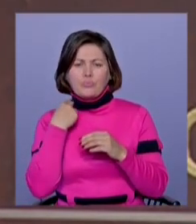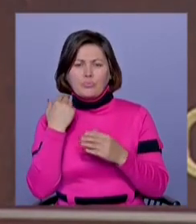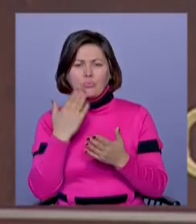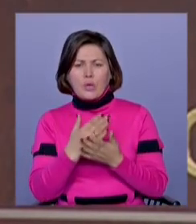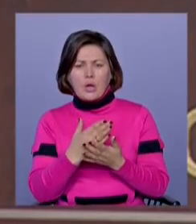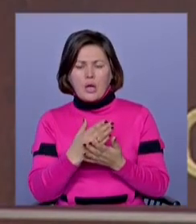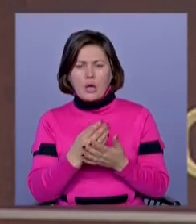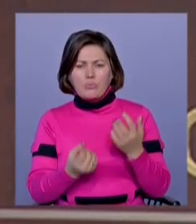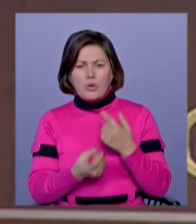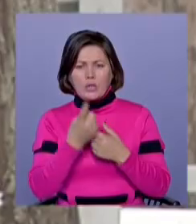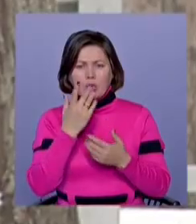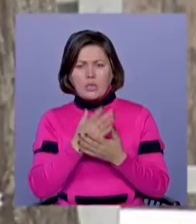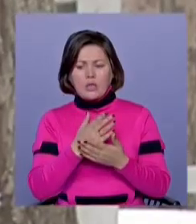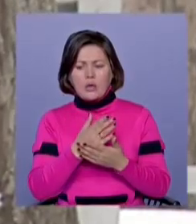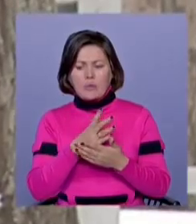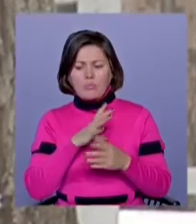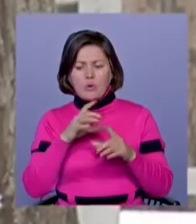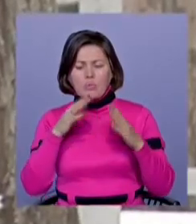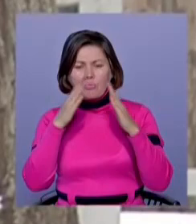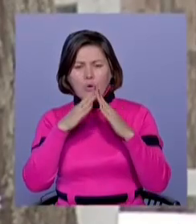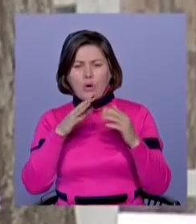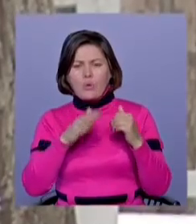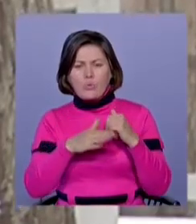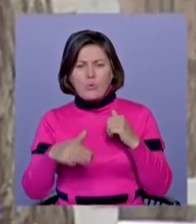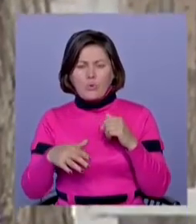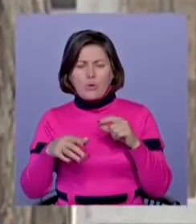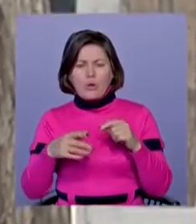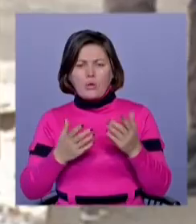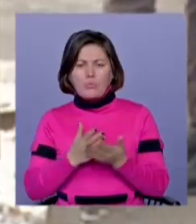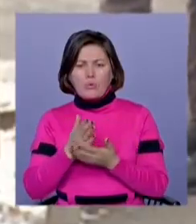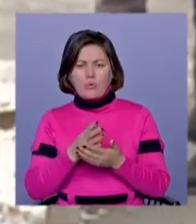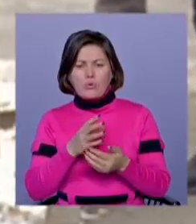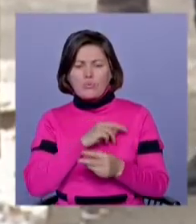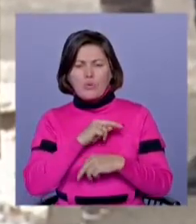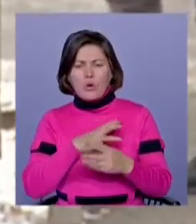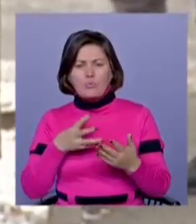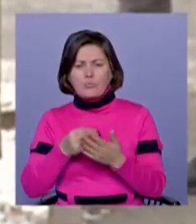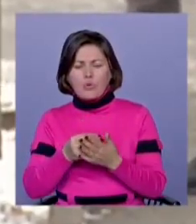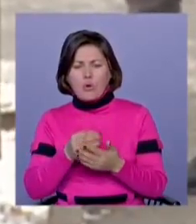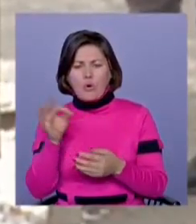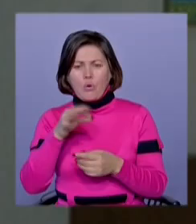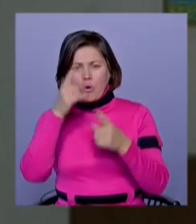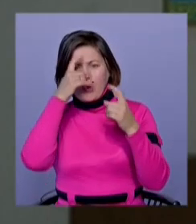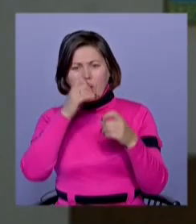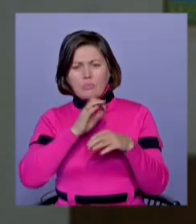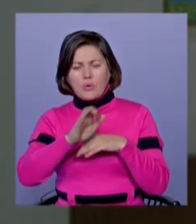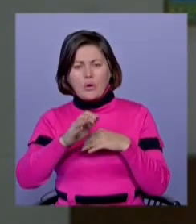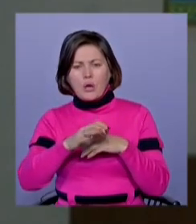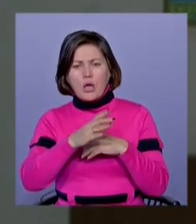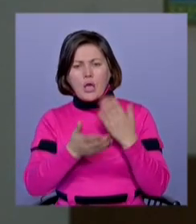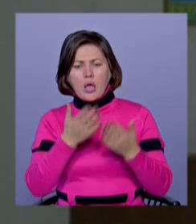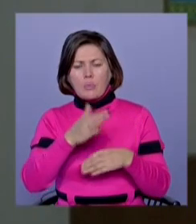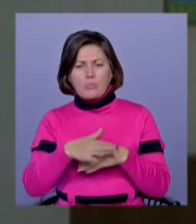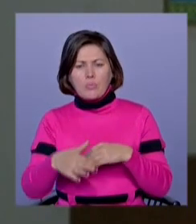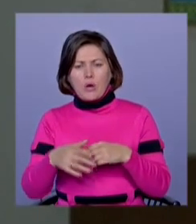екенін анықталды. Мүлік, жер және көлік салықтары. Жұмыстарына төлеу туралы хат жолданды, хабарламадан кейін салықтық бұйрық